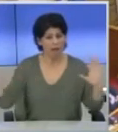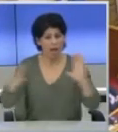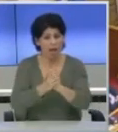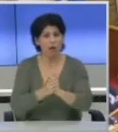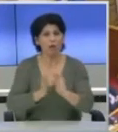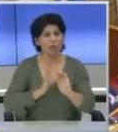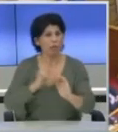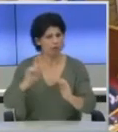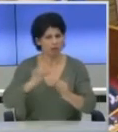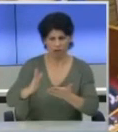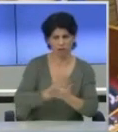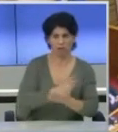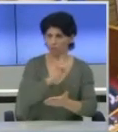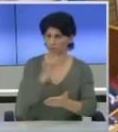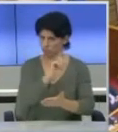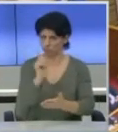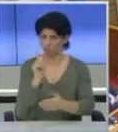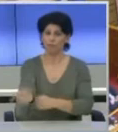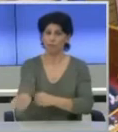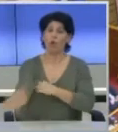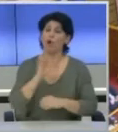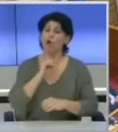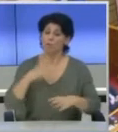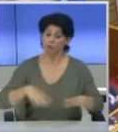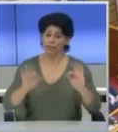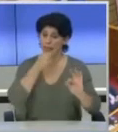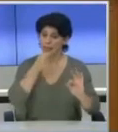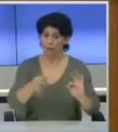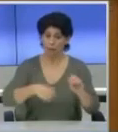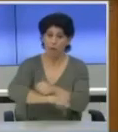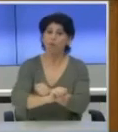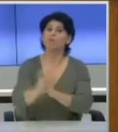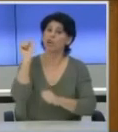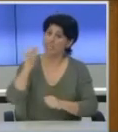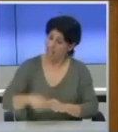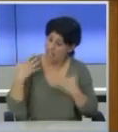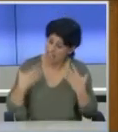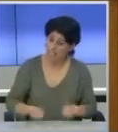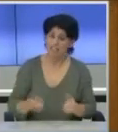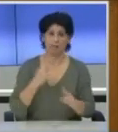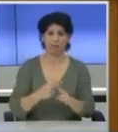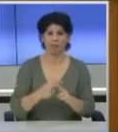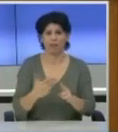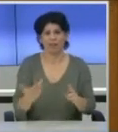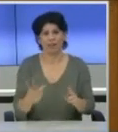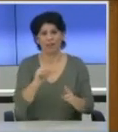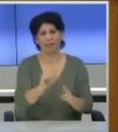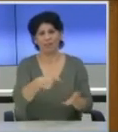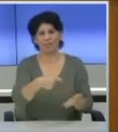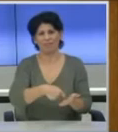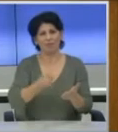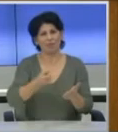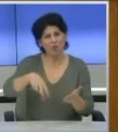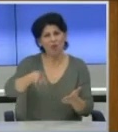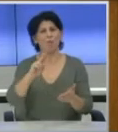χωρίζει τους ανθρώπους. Στο κάτω-κάτω, όπως σας είπα στην αρχή, ναι, το ποδόσφαιρο είναι σημαντικό, αλλά οι μειωμένοι φόροι, οι